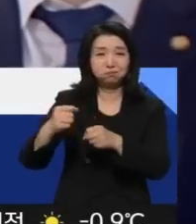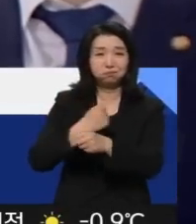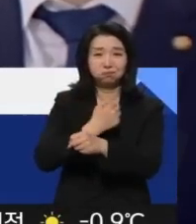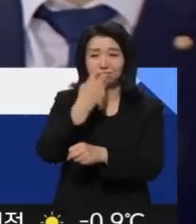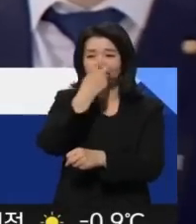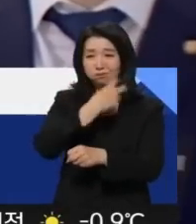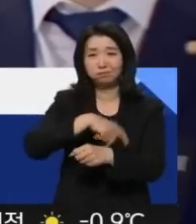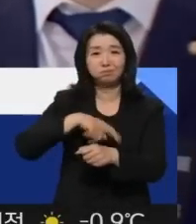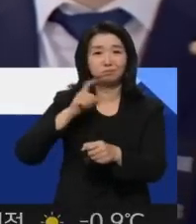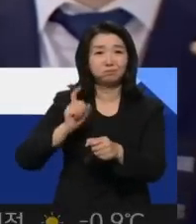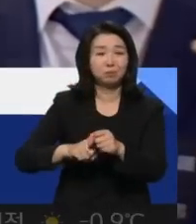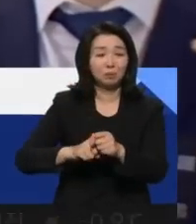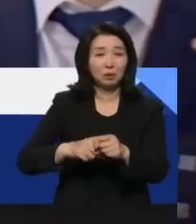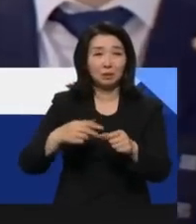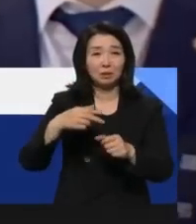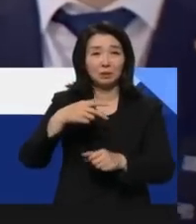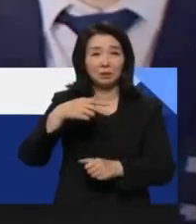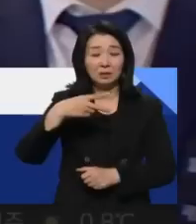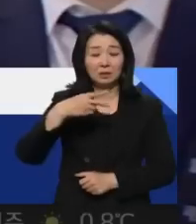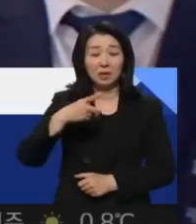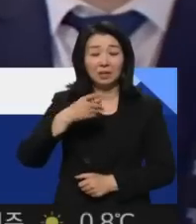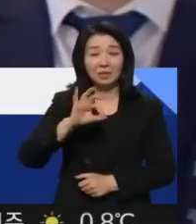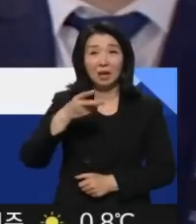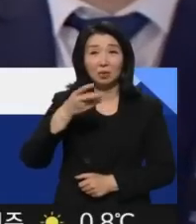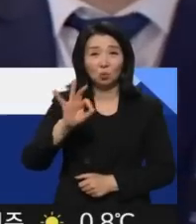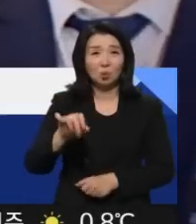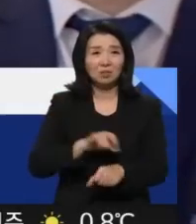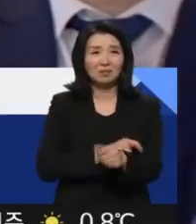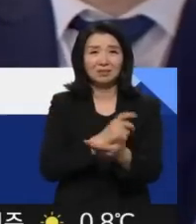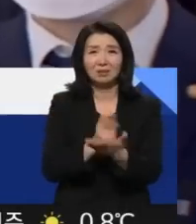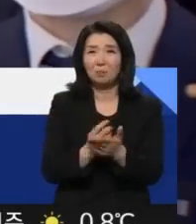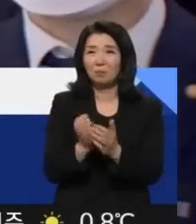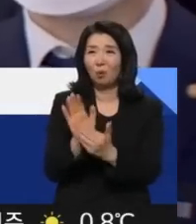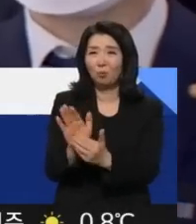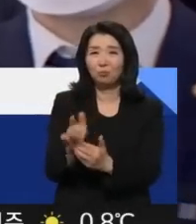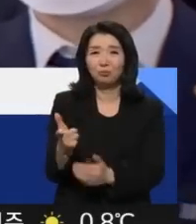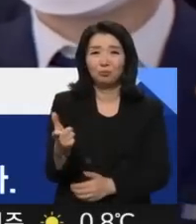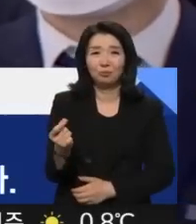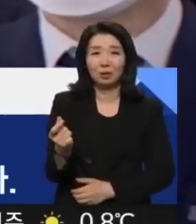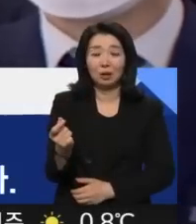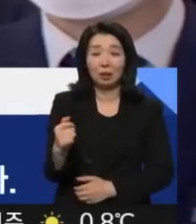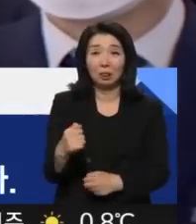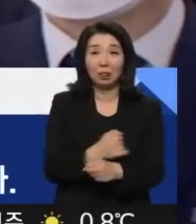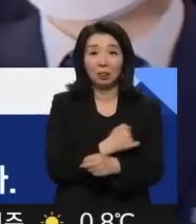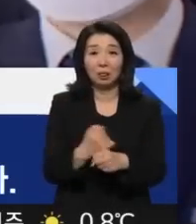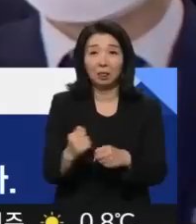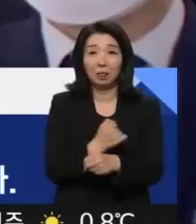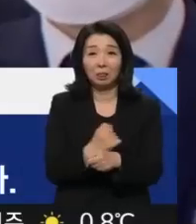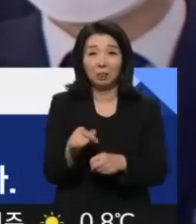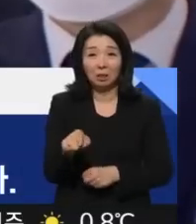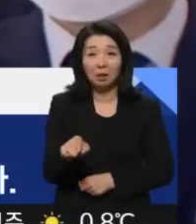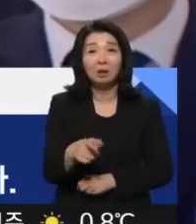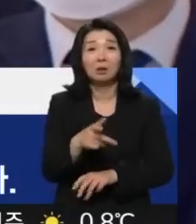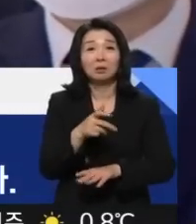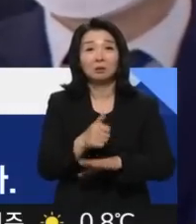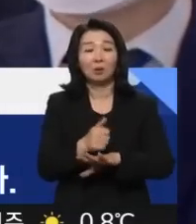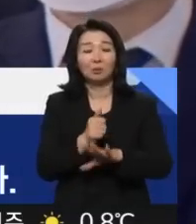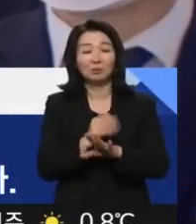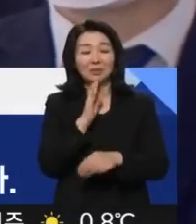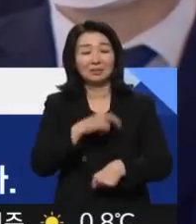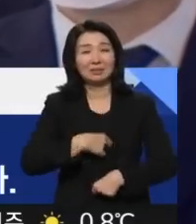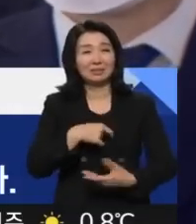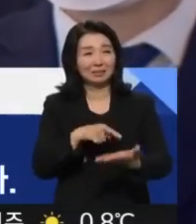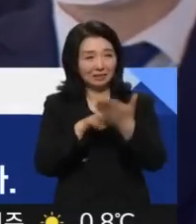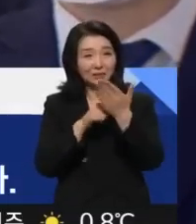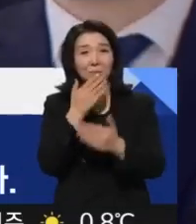조작조사하려고 대장동 특검을 거부하는 것이라는 생각이 듭니다. 이 조작 결국은 진실이